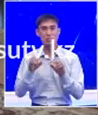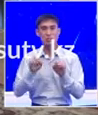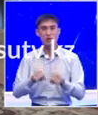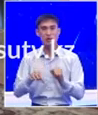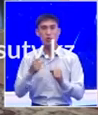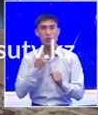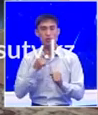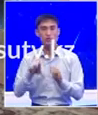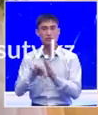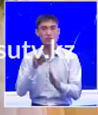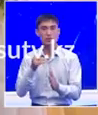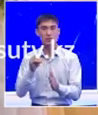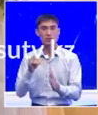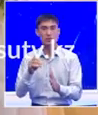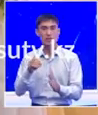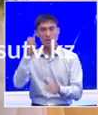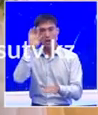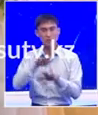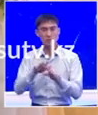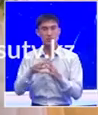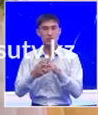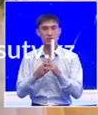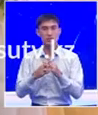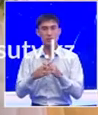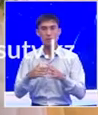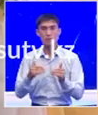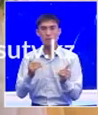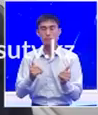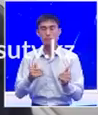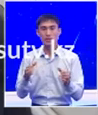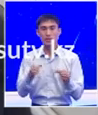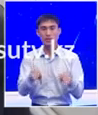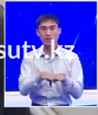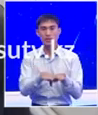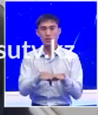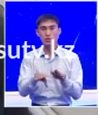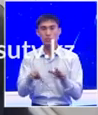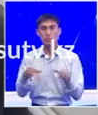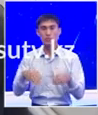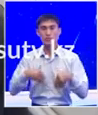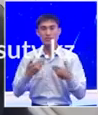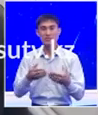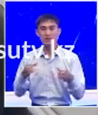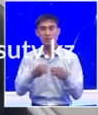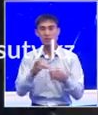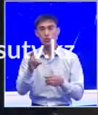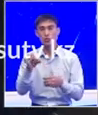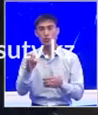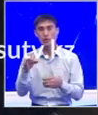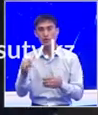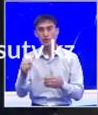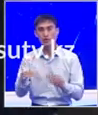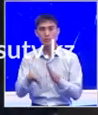выборе кандидата на пост сельского кима наряду с представителями партии нур отан быть избранными в на эту должность появилась возможность ил